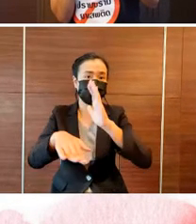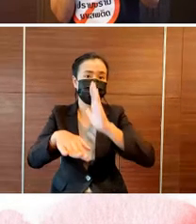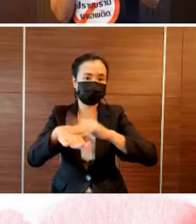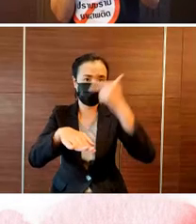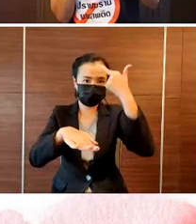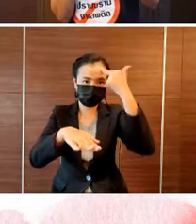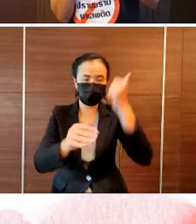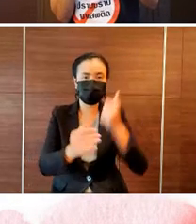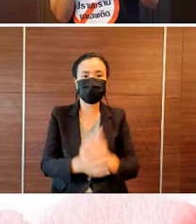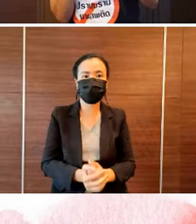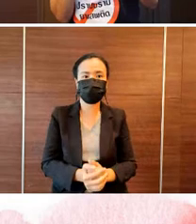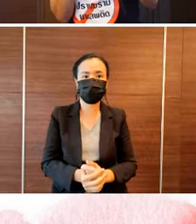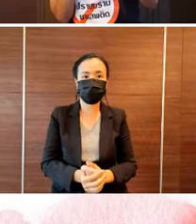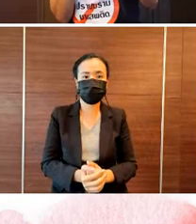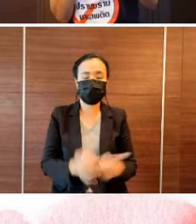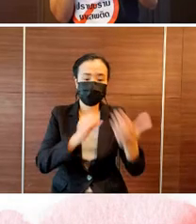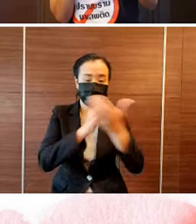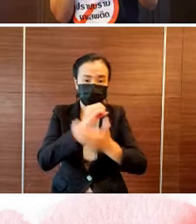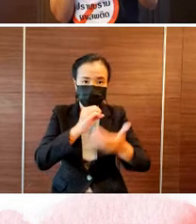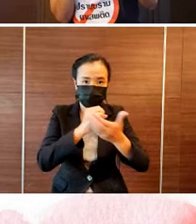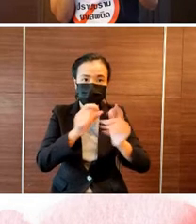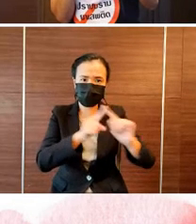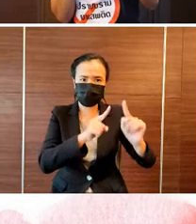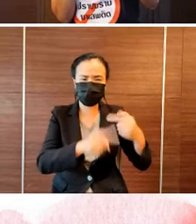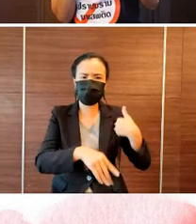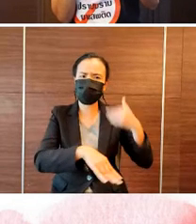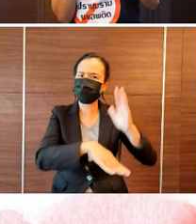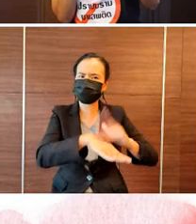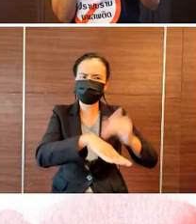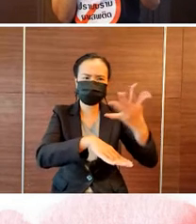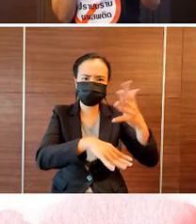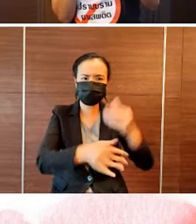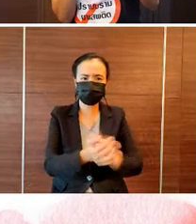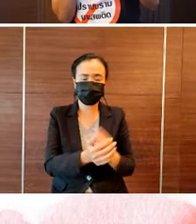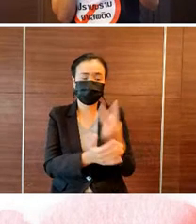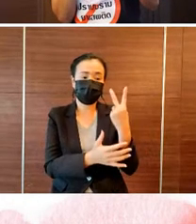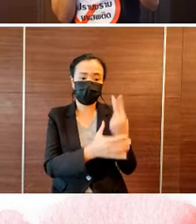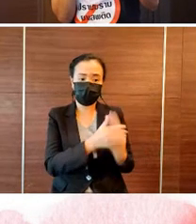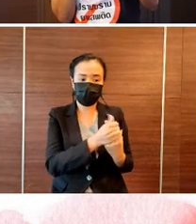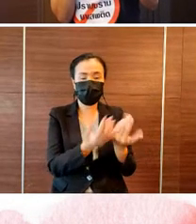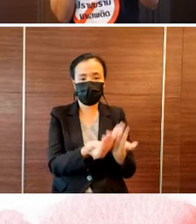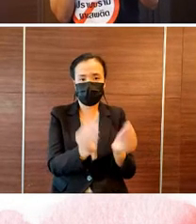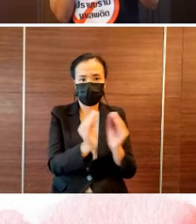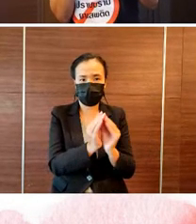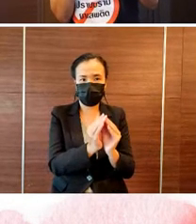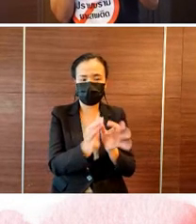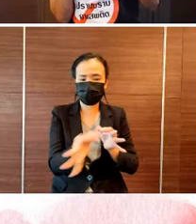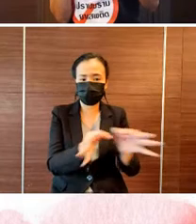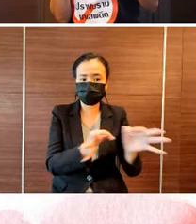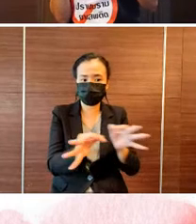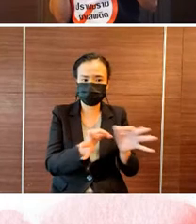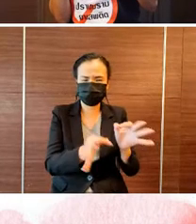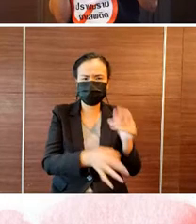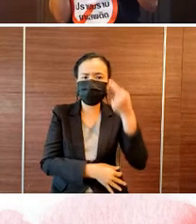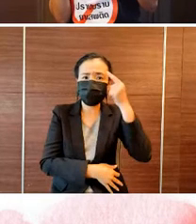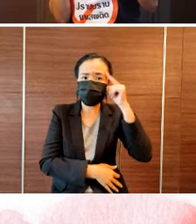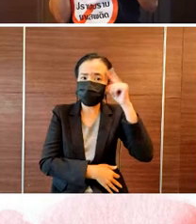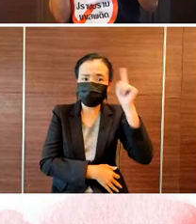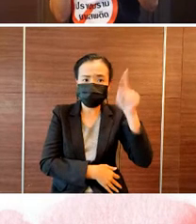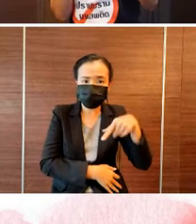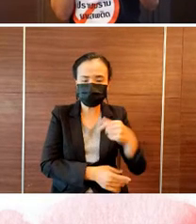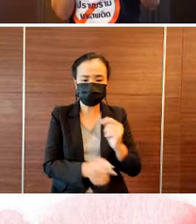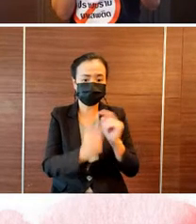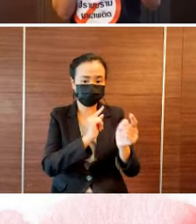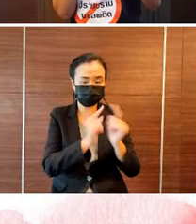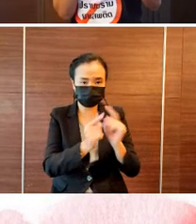าะผู้ใช้ยาเสพติดหลายคนนะคะขาดทักษะที่จะสื่อสารกับคู่กับครอบครัวกับการต่อรองที่จะ